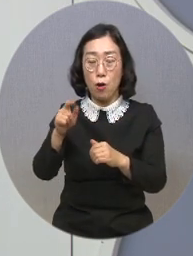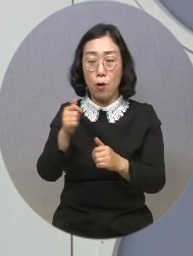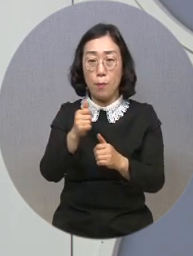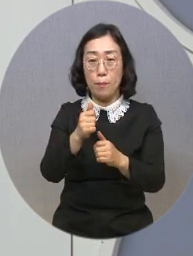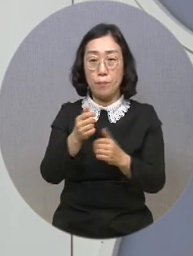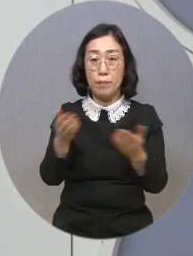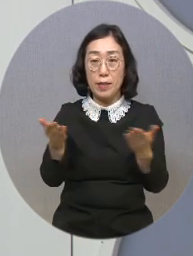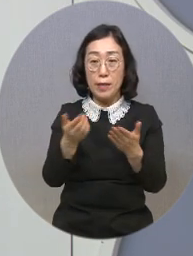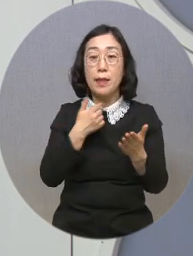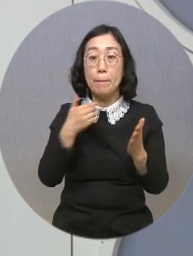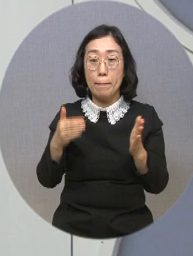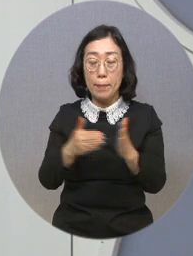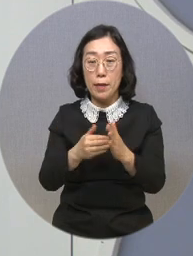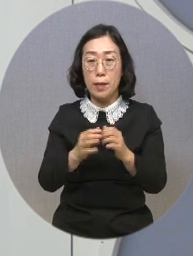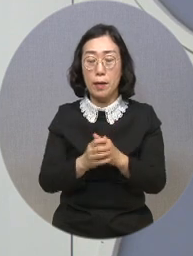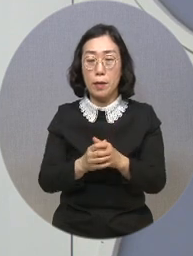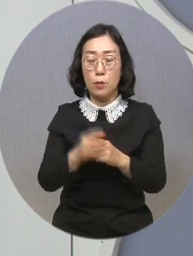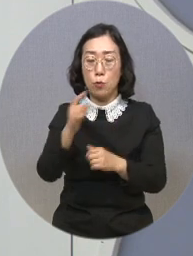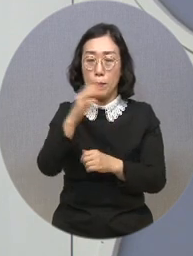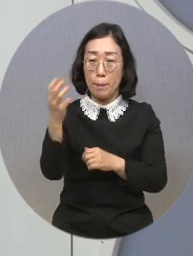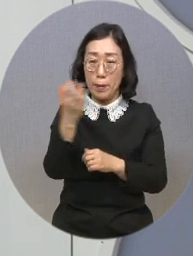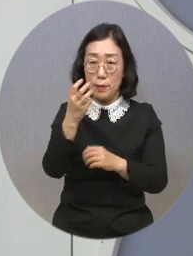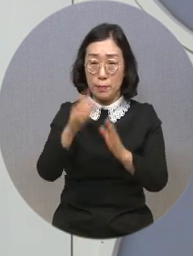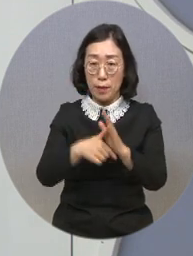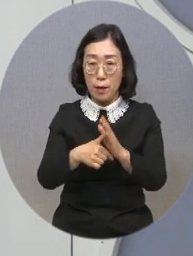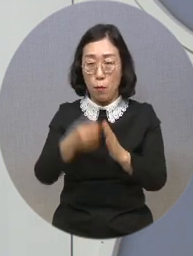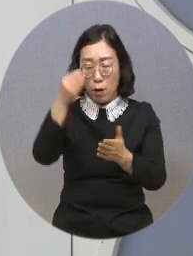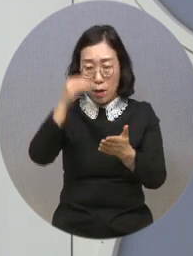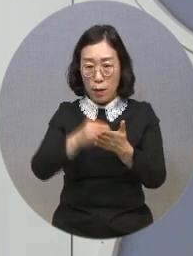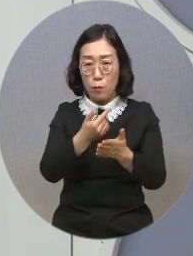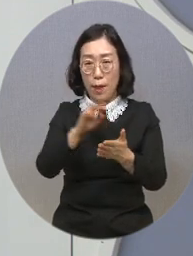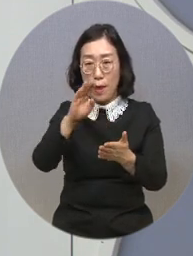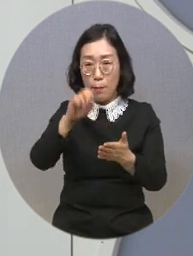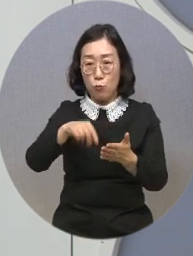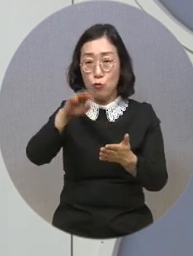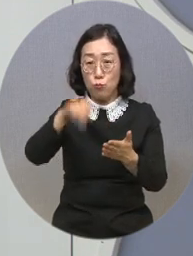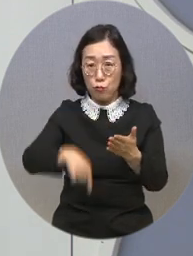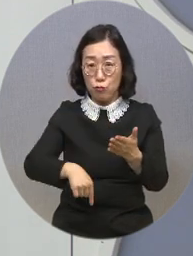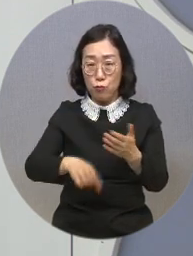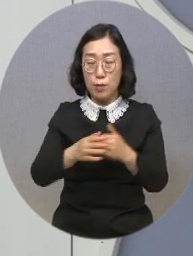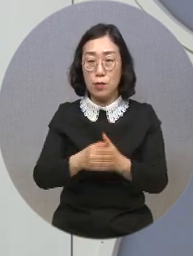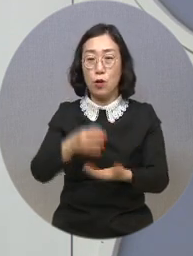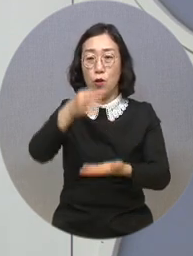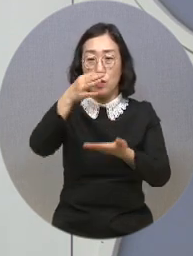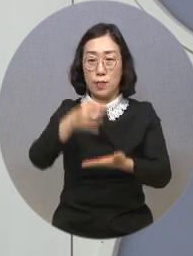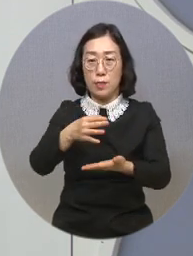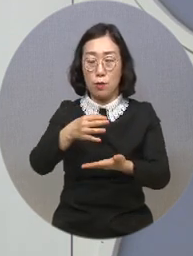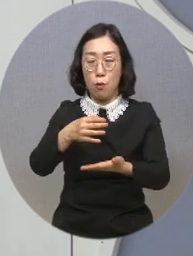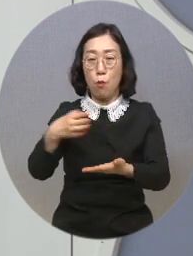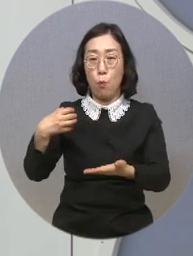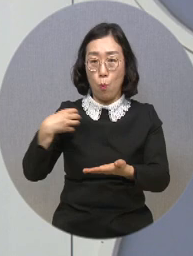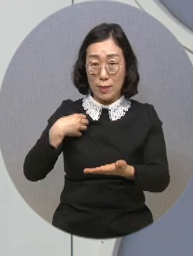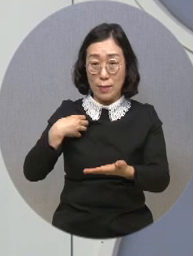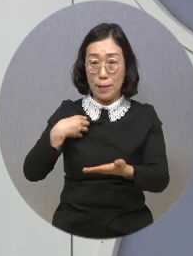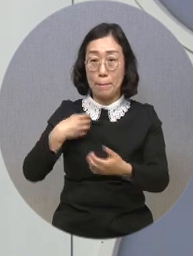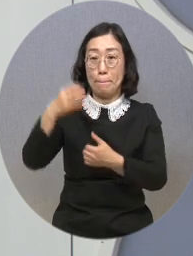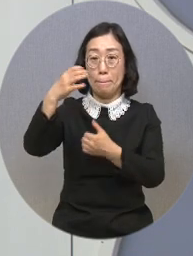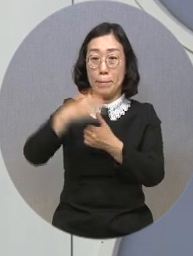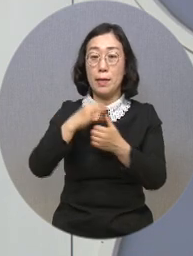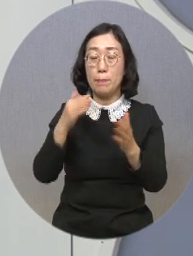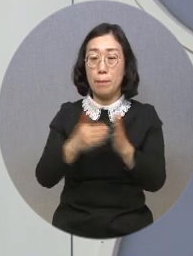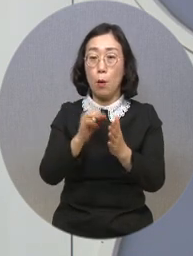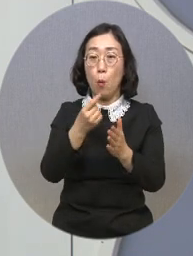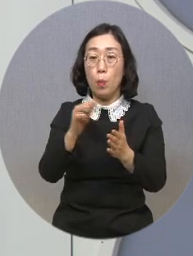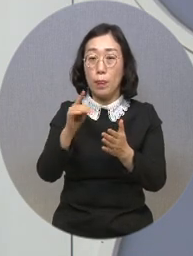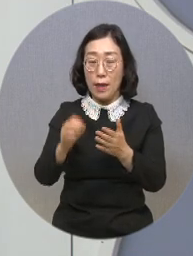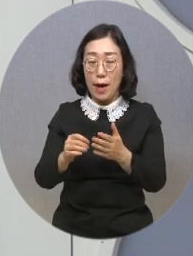이제 또 80년대 중반에 다시 내무부로 돌아와서 재정과장을 하고 그리고